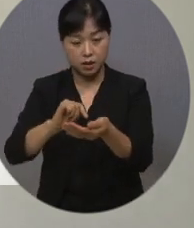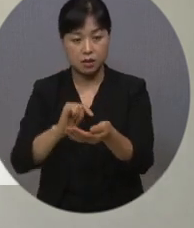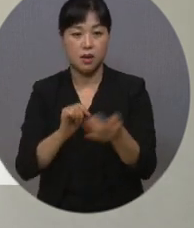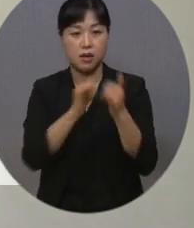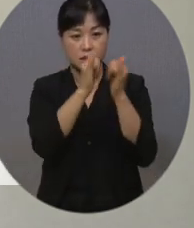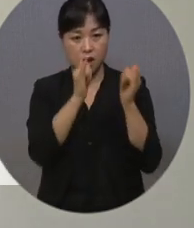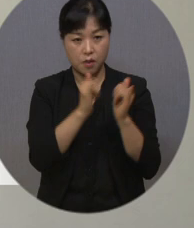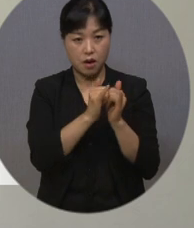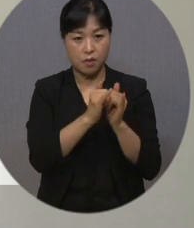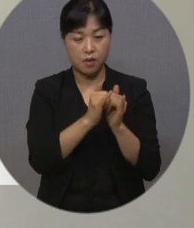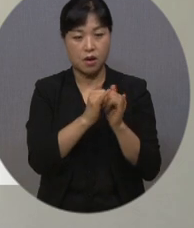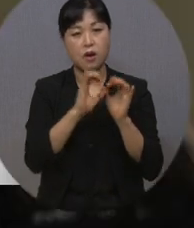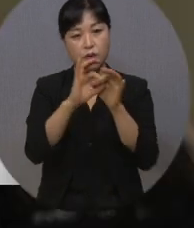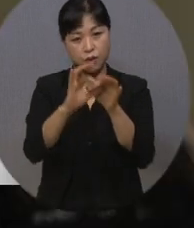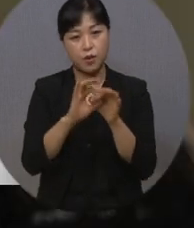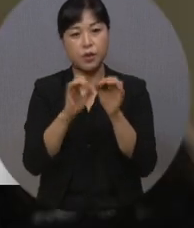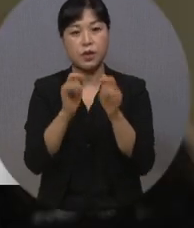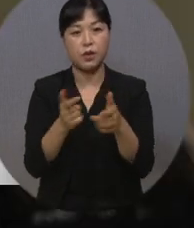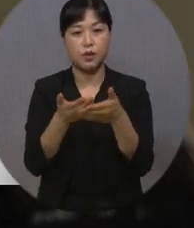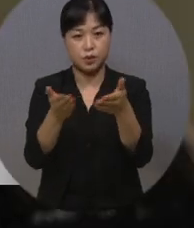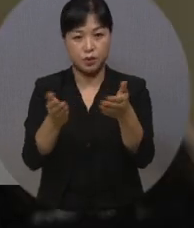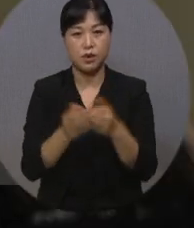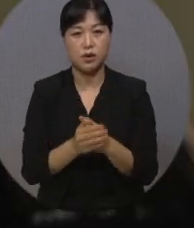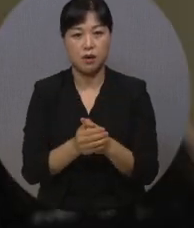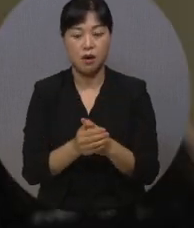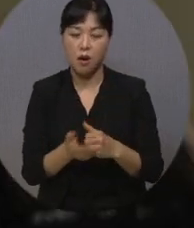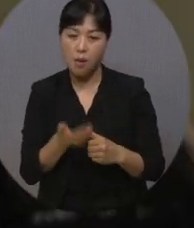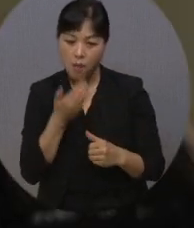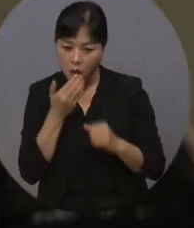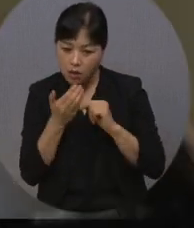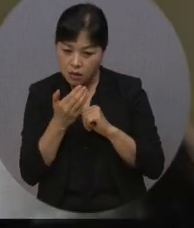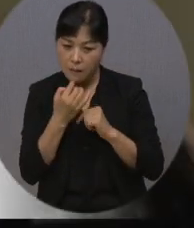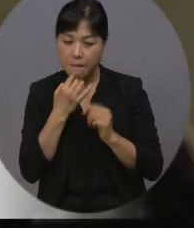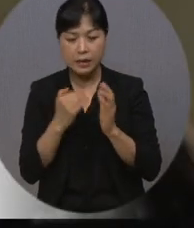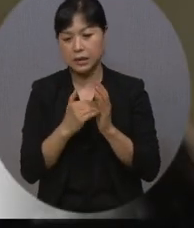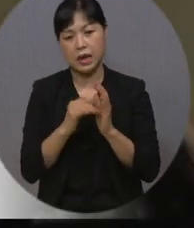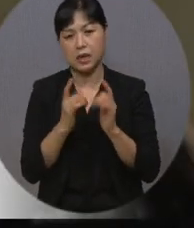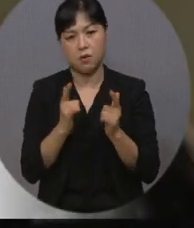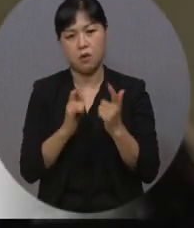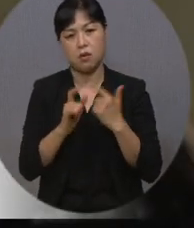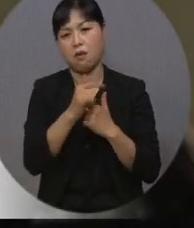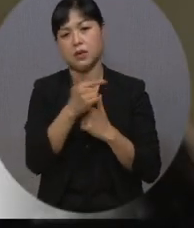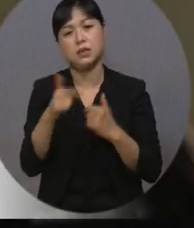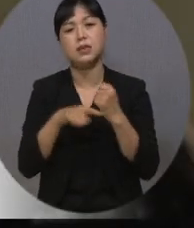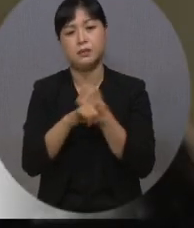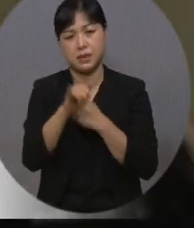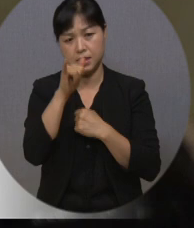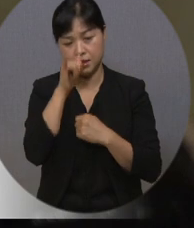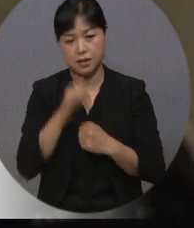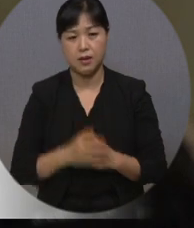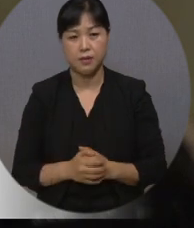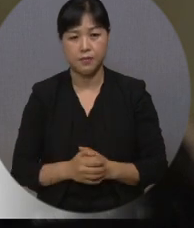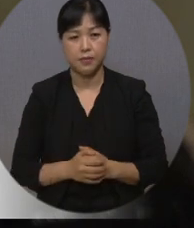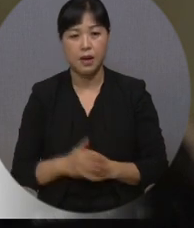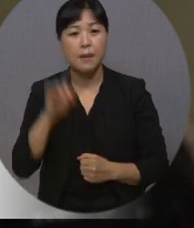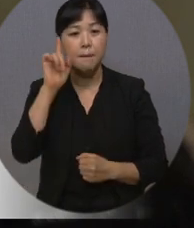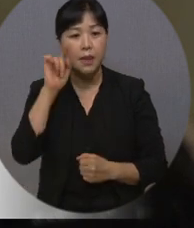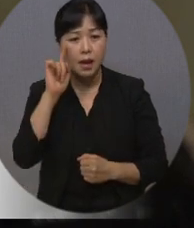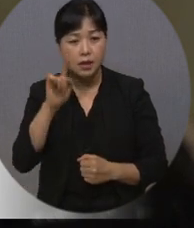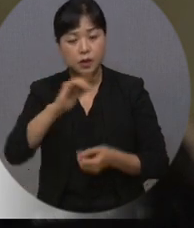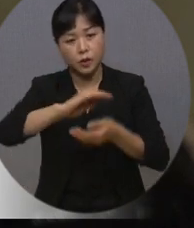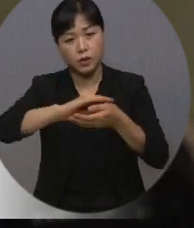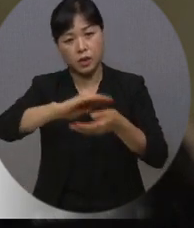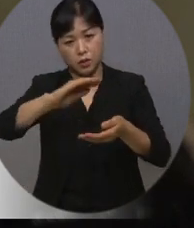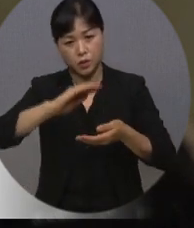기회를 제공하며 한 끼 식사 이상의 의미이기 마련입니다. 도시락이 이렇게 매일 갖다 주시는 게 정말 너무 감사한